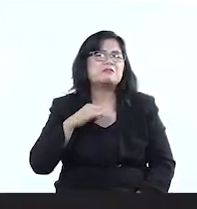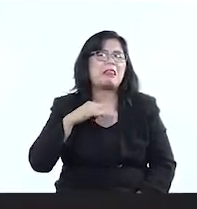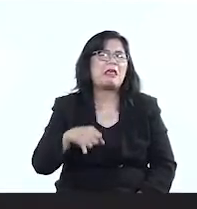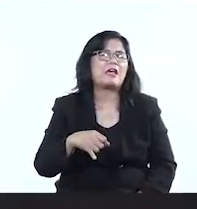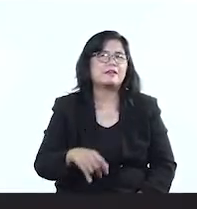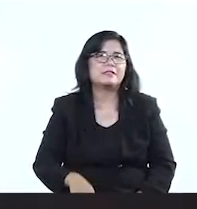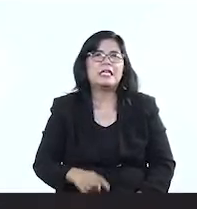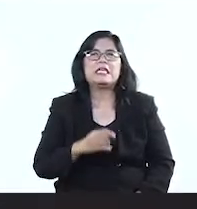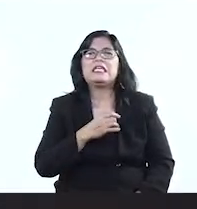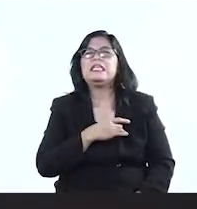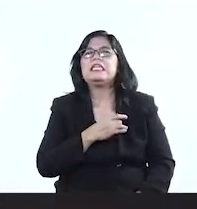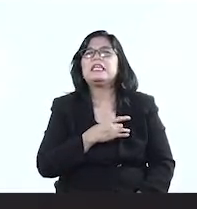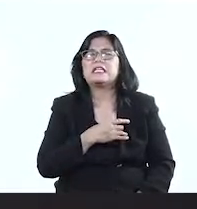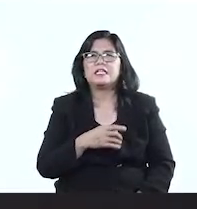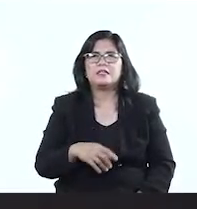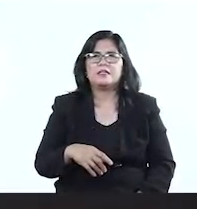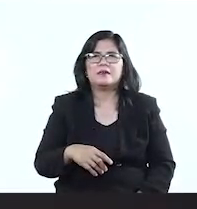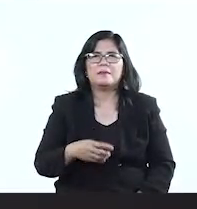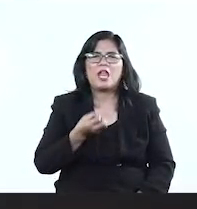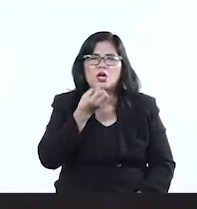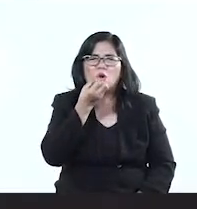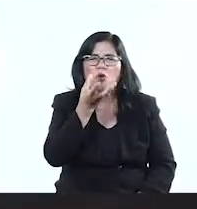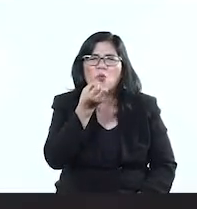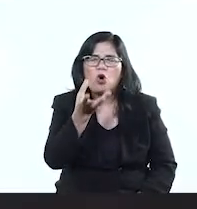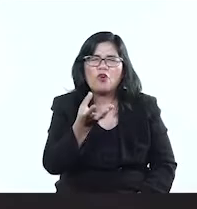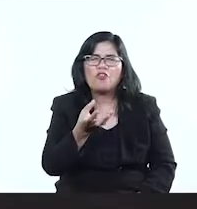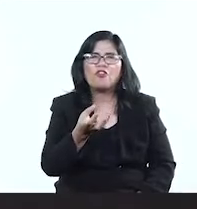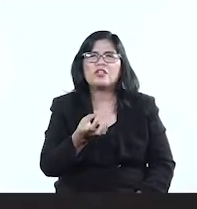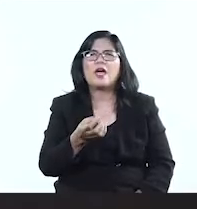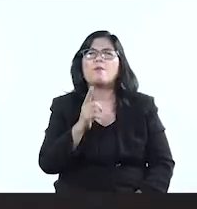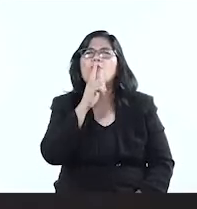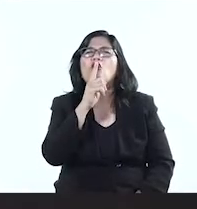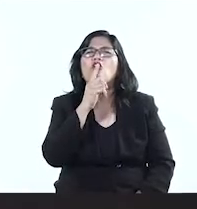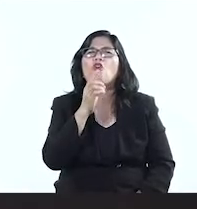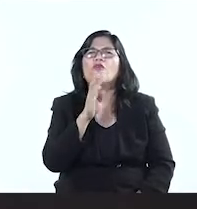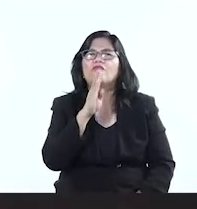kalau udah iri Hai paling seneng menebar fitnah